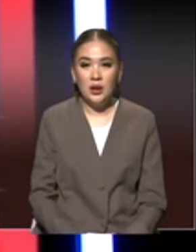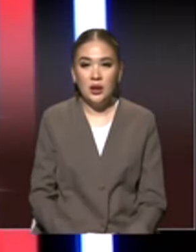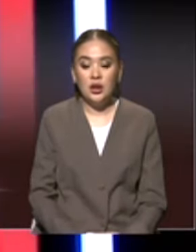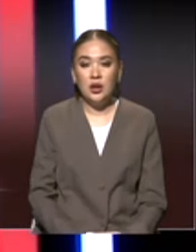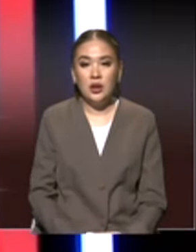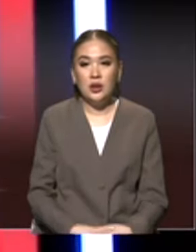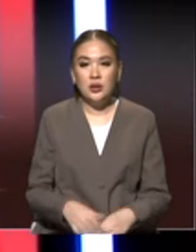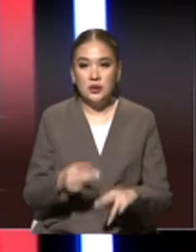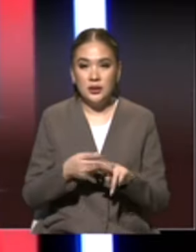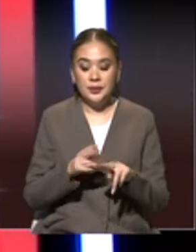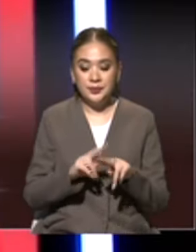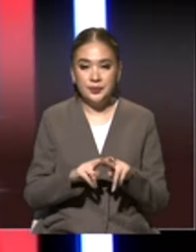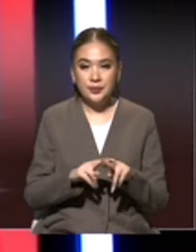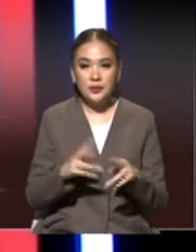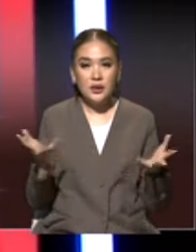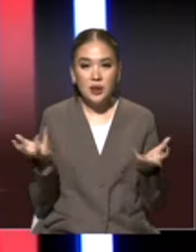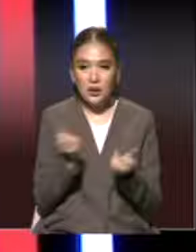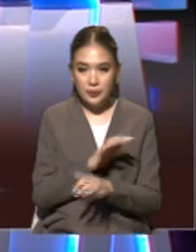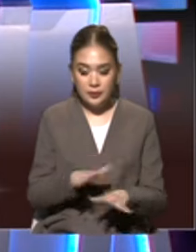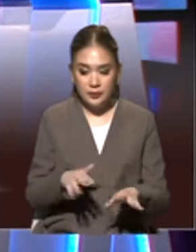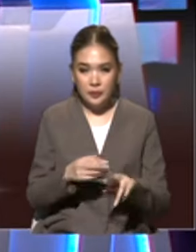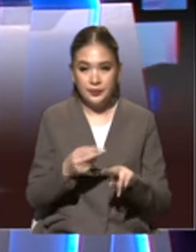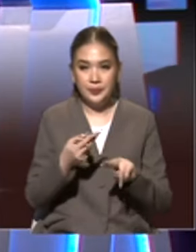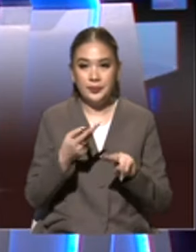жұта алмайтын жұтқысы келген ғой. Енді